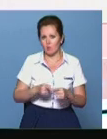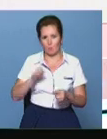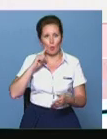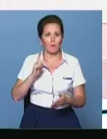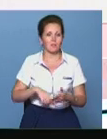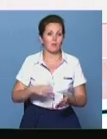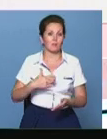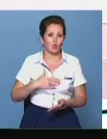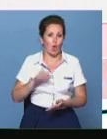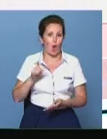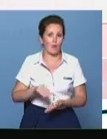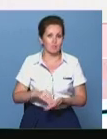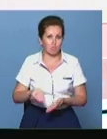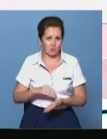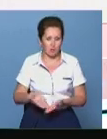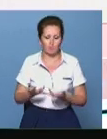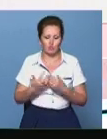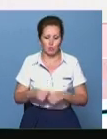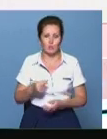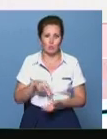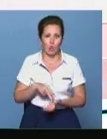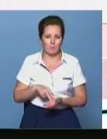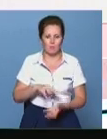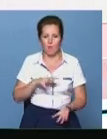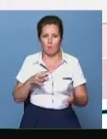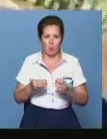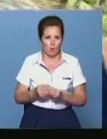корреспондент Дмитрий Вороновнин, подсчитав стоимость набора первоклассника.